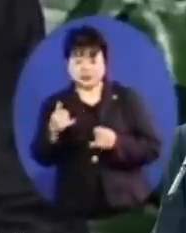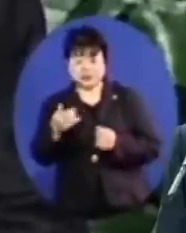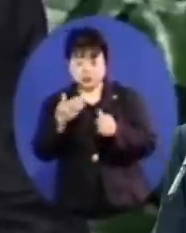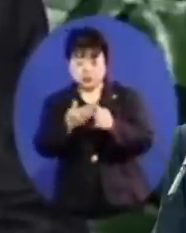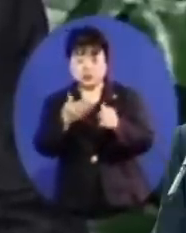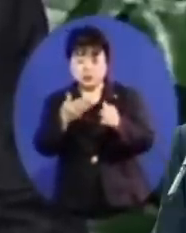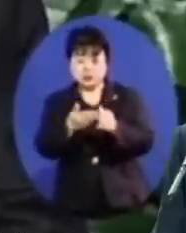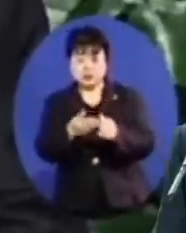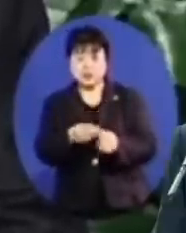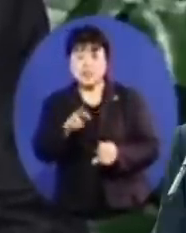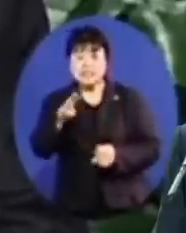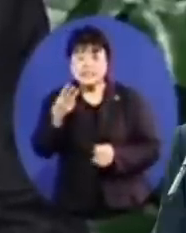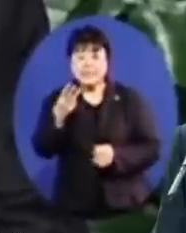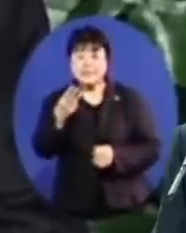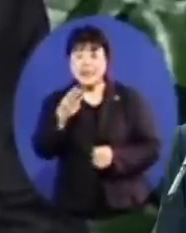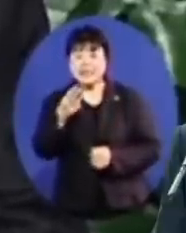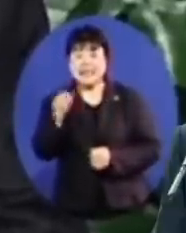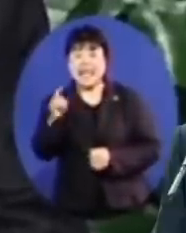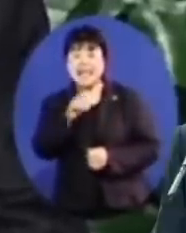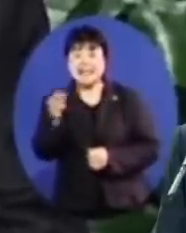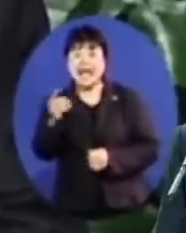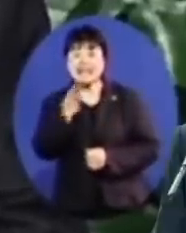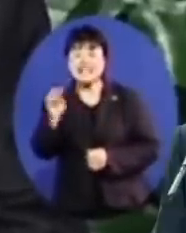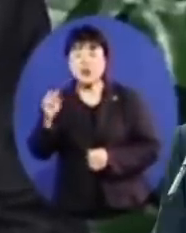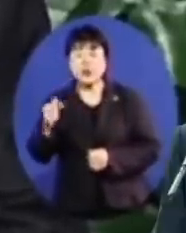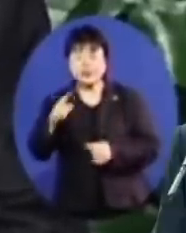줄지라도 300데나리나 되는 떡이